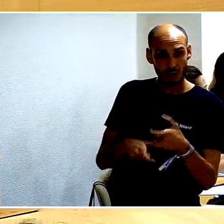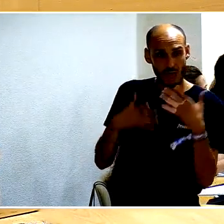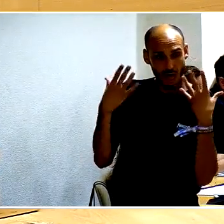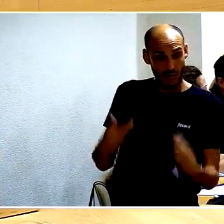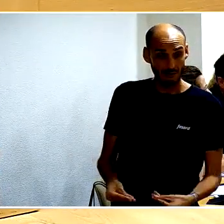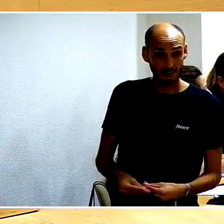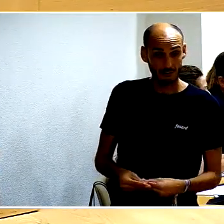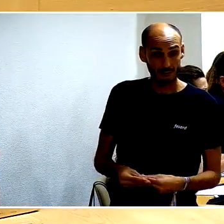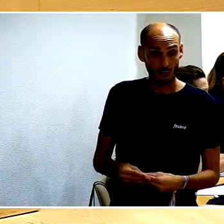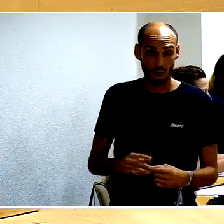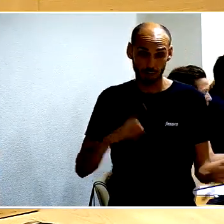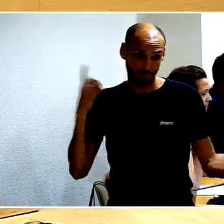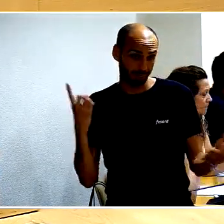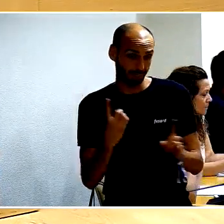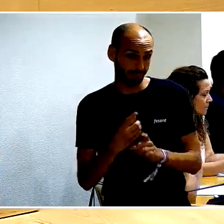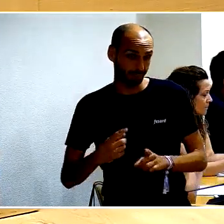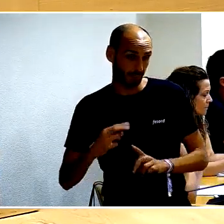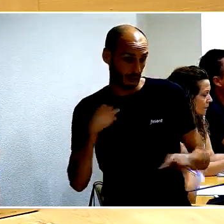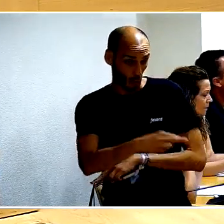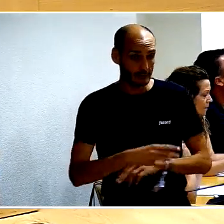estava la situació.